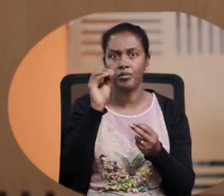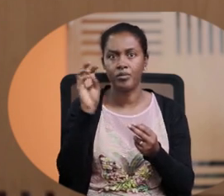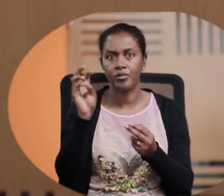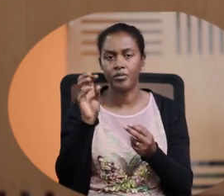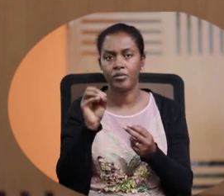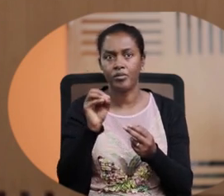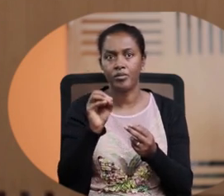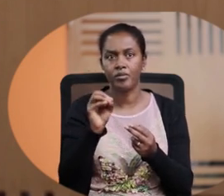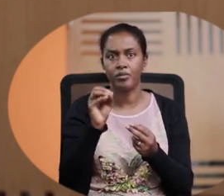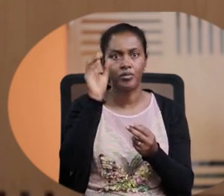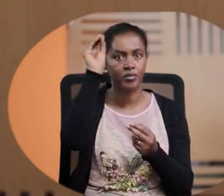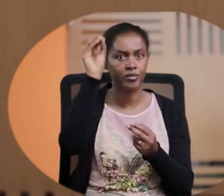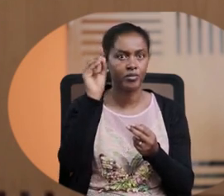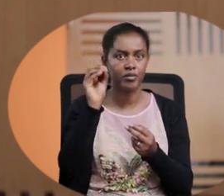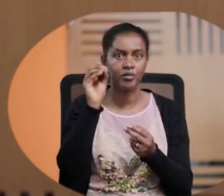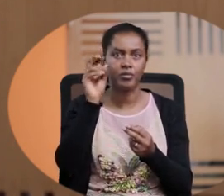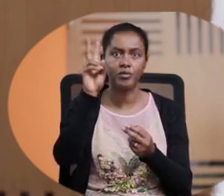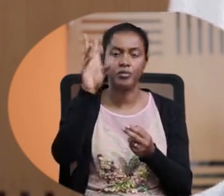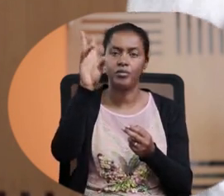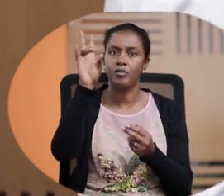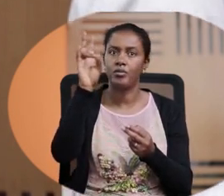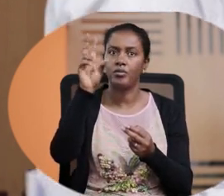kun degree meka torba tamilam degree